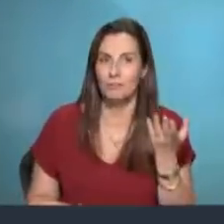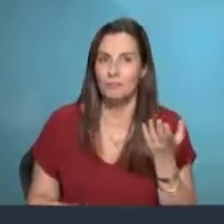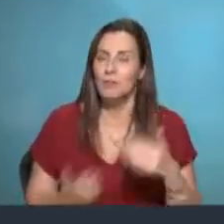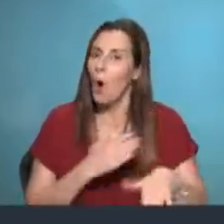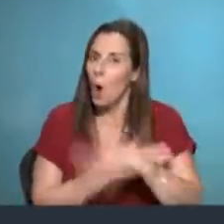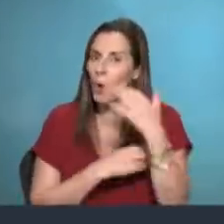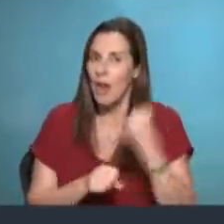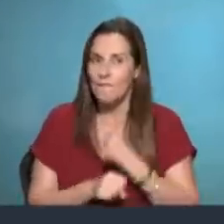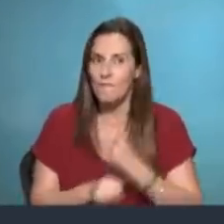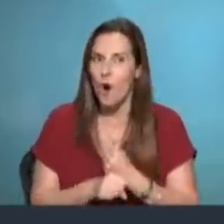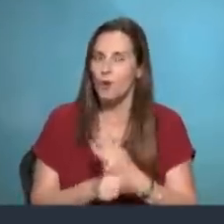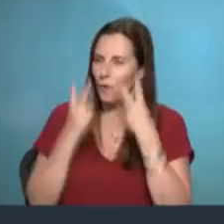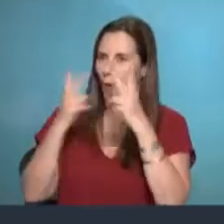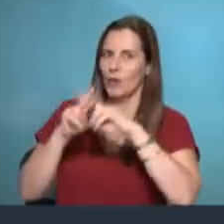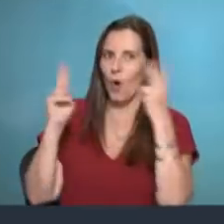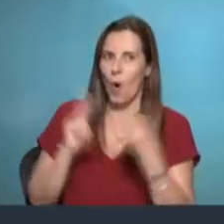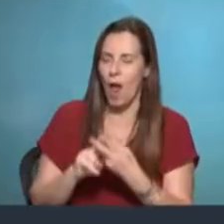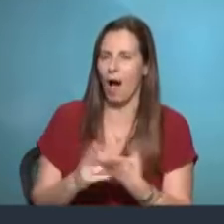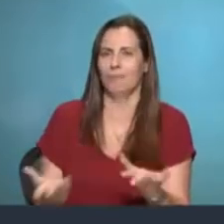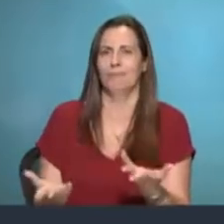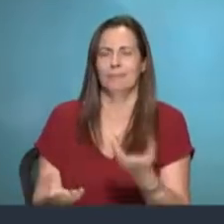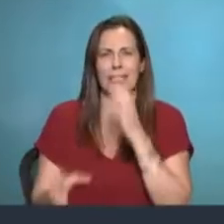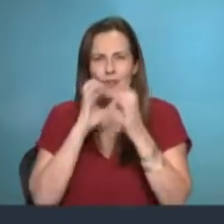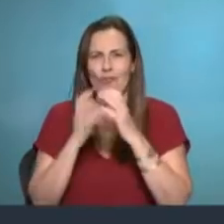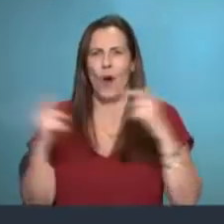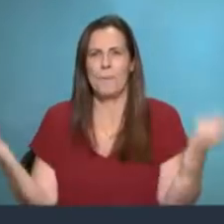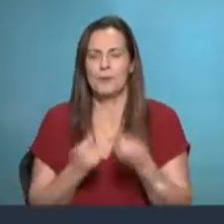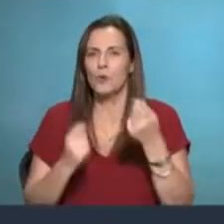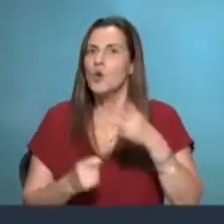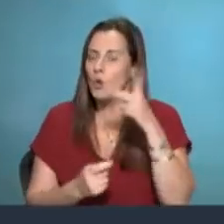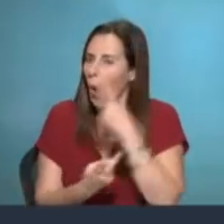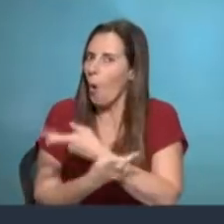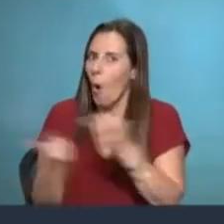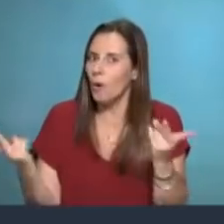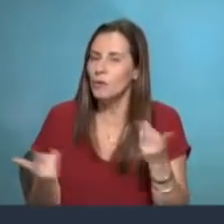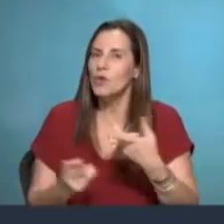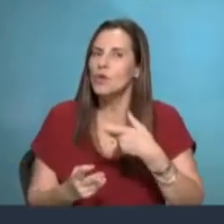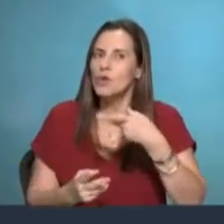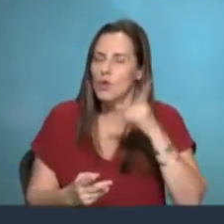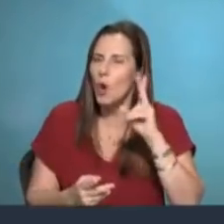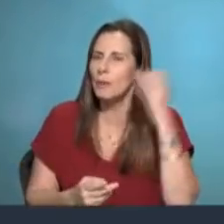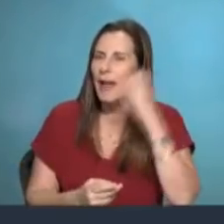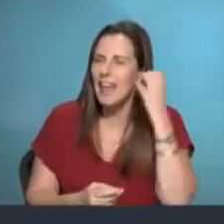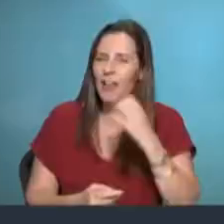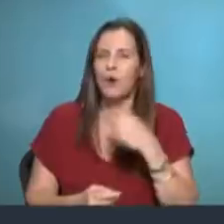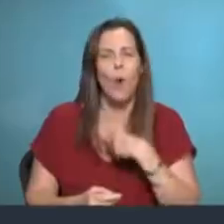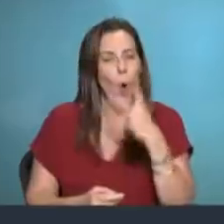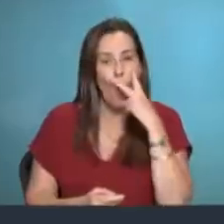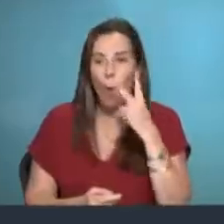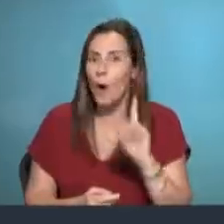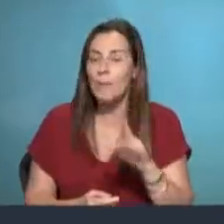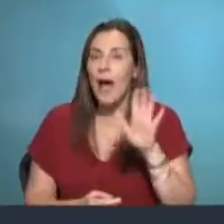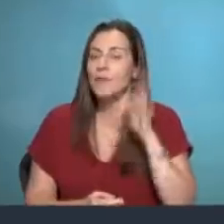יוצאות לעבוד ונחשפות לכל עולם התקשורת והפרסום, הרבה יותר חשופות לזה, הרבה יותר במובייל. בעצם אנחנו רואים בנתונים שהם אפילו